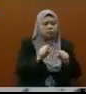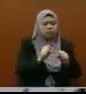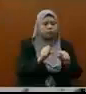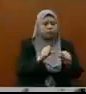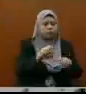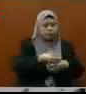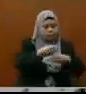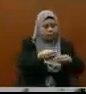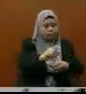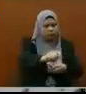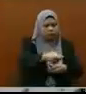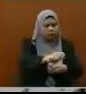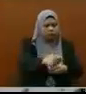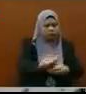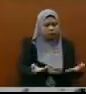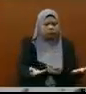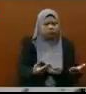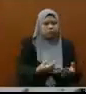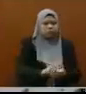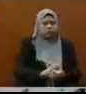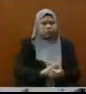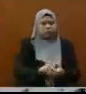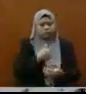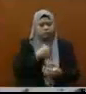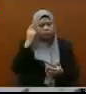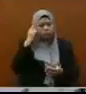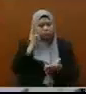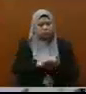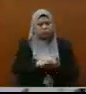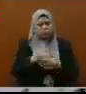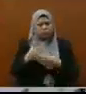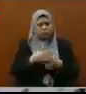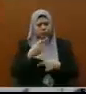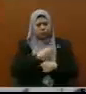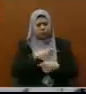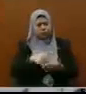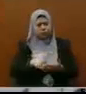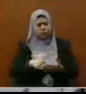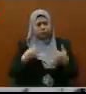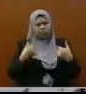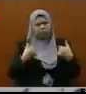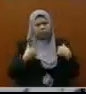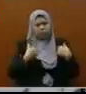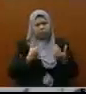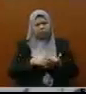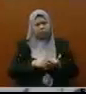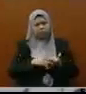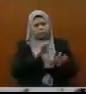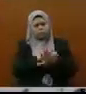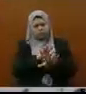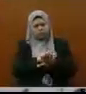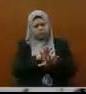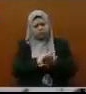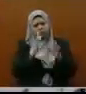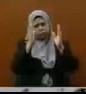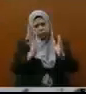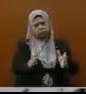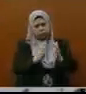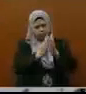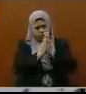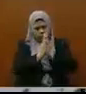kepada mereka-mereka yang memohon. Dan saya yakin sehingga hari ini masih lagi ada lambakan permohonan yang mungkin dah diluluskan